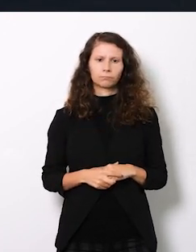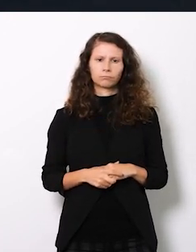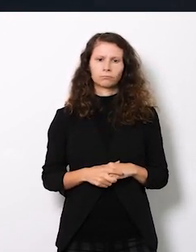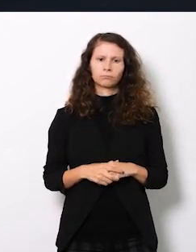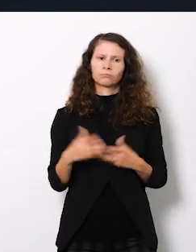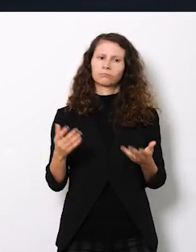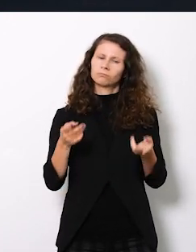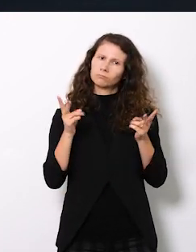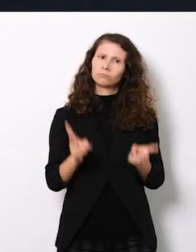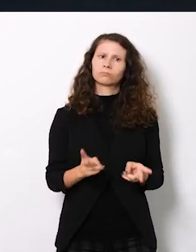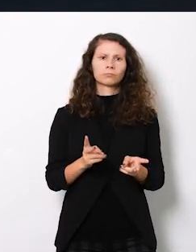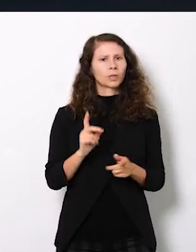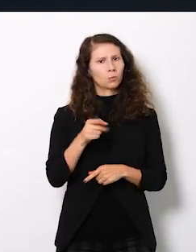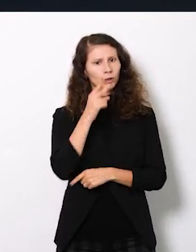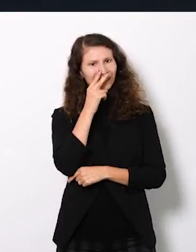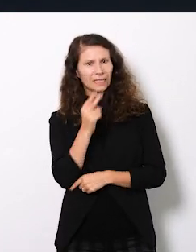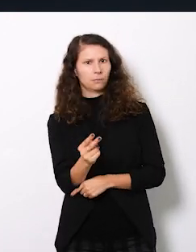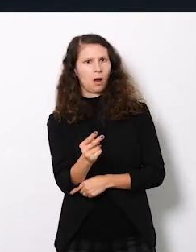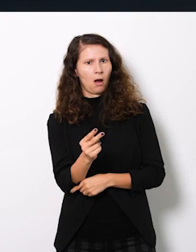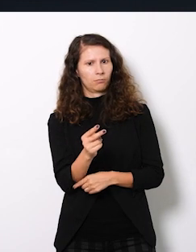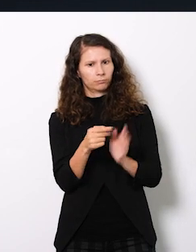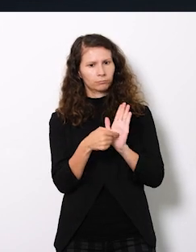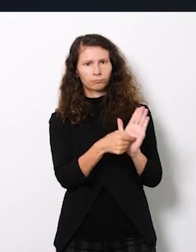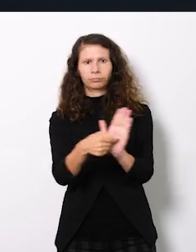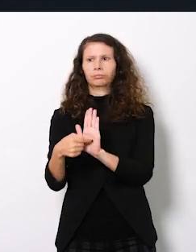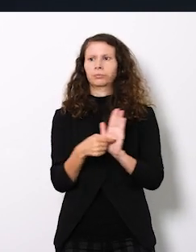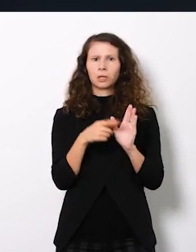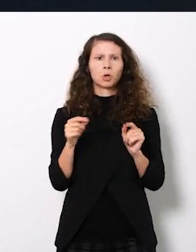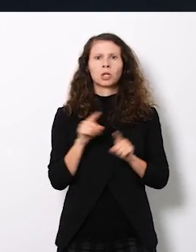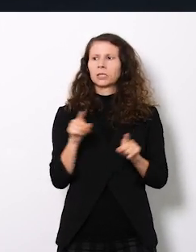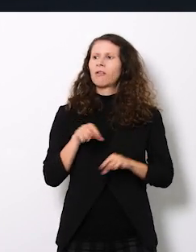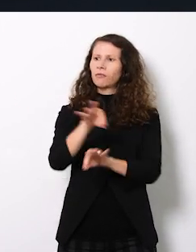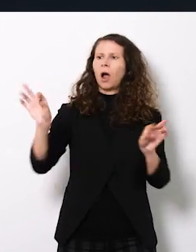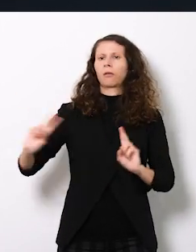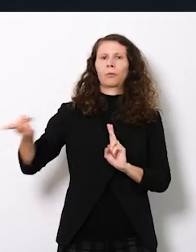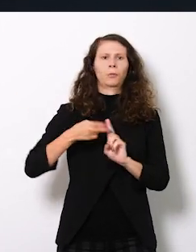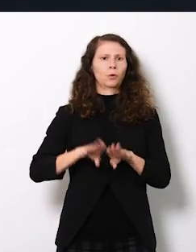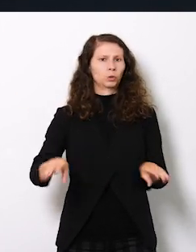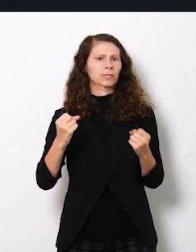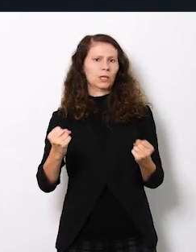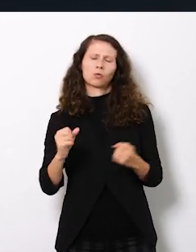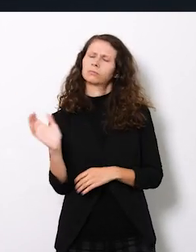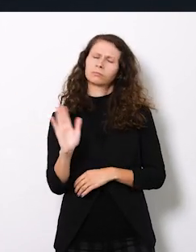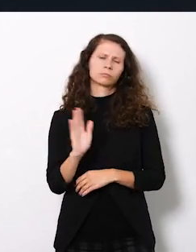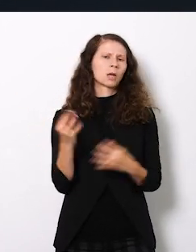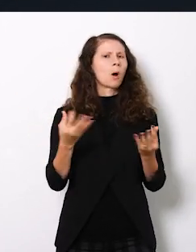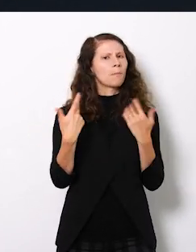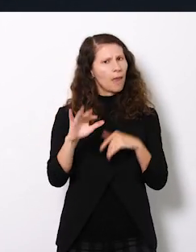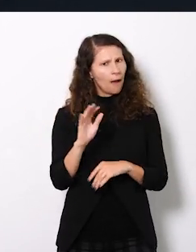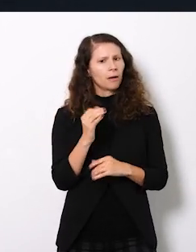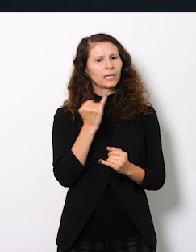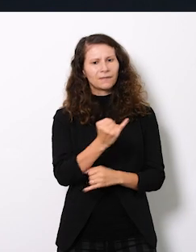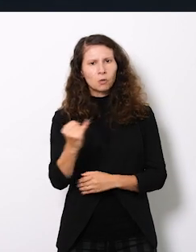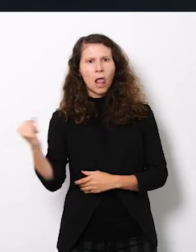das sichtbar wird und nicht einfach nur es dann für alle eine Grundsicherung gibt. Da muss es noch für Menschen